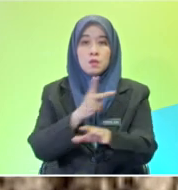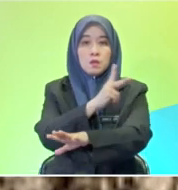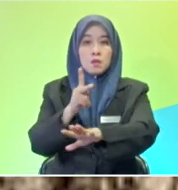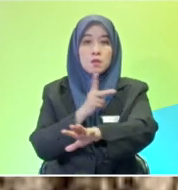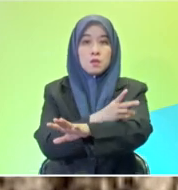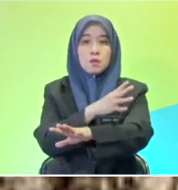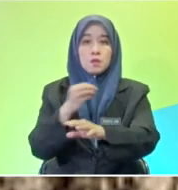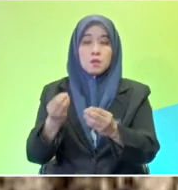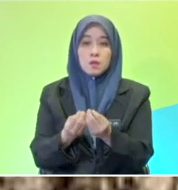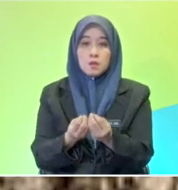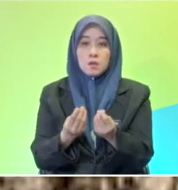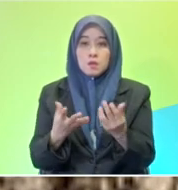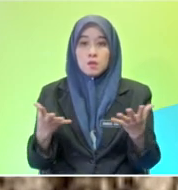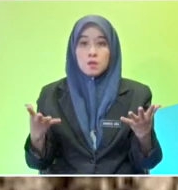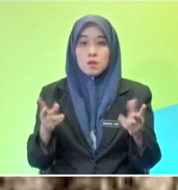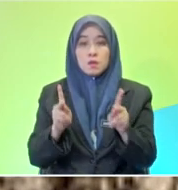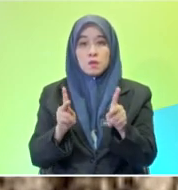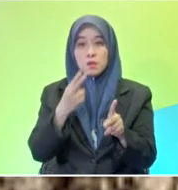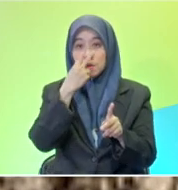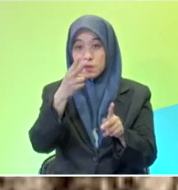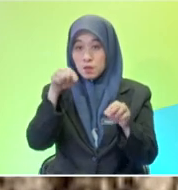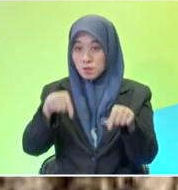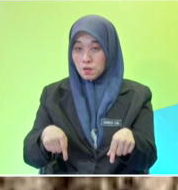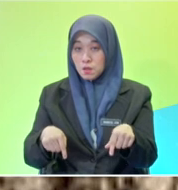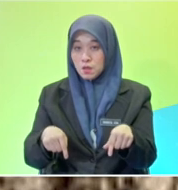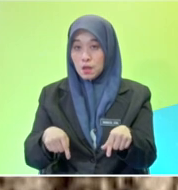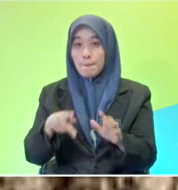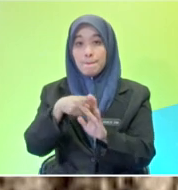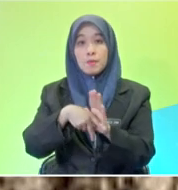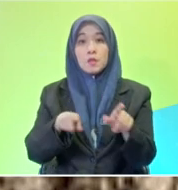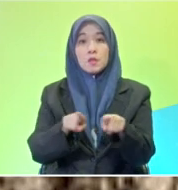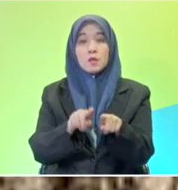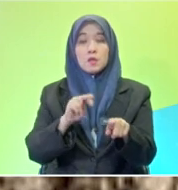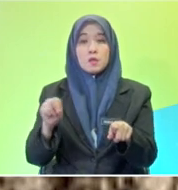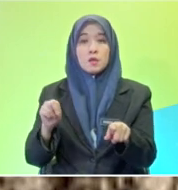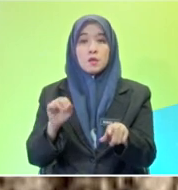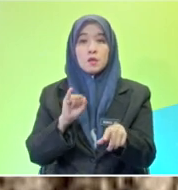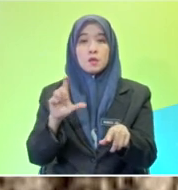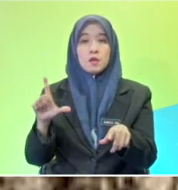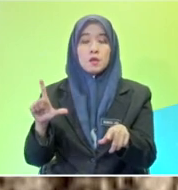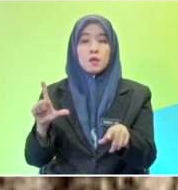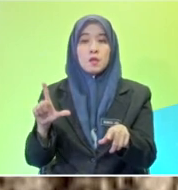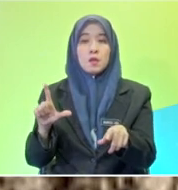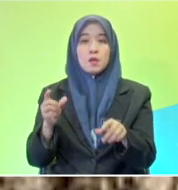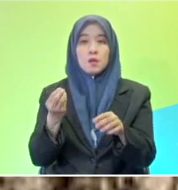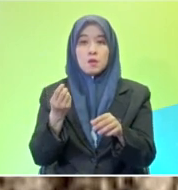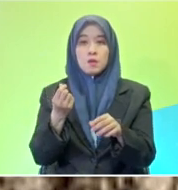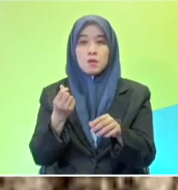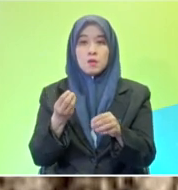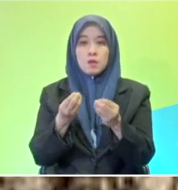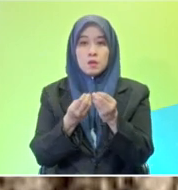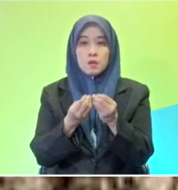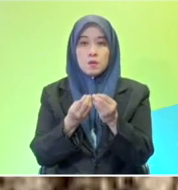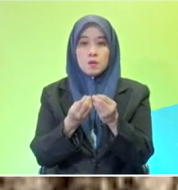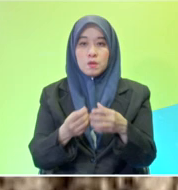Okey. Kalau nampak di sini kan cikgu, persamaannya adalah butir-butir pasir dan juga batu-batu